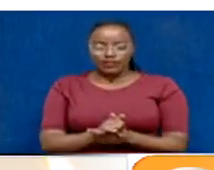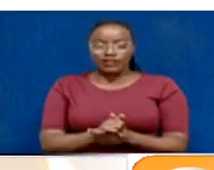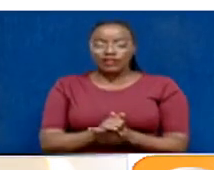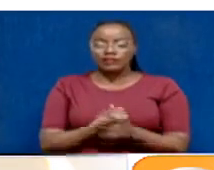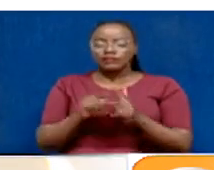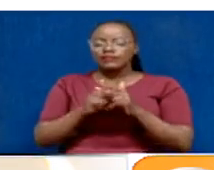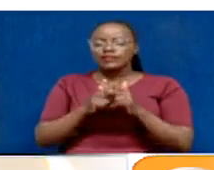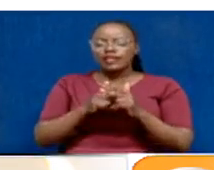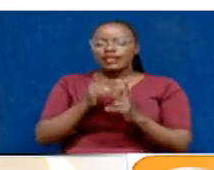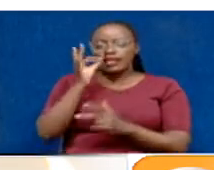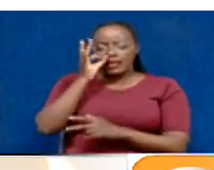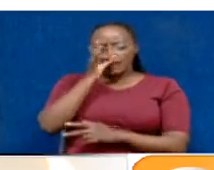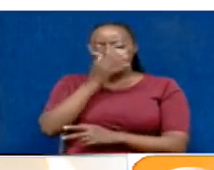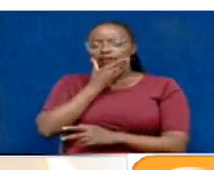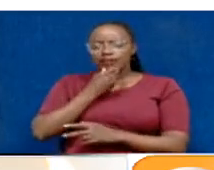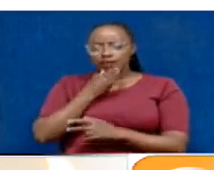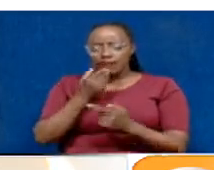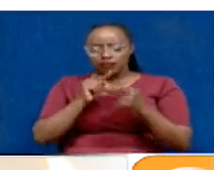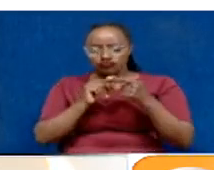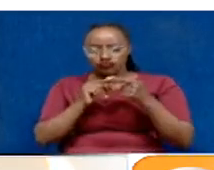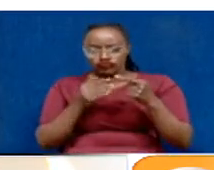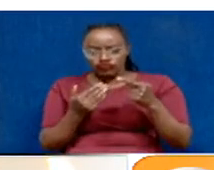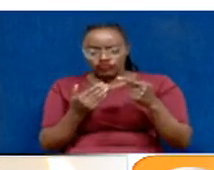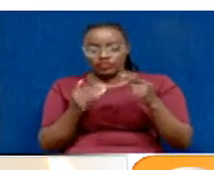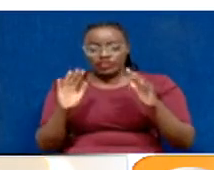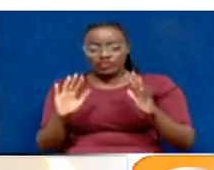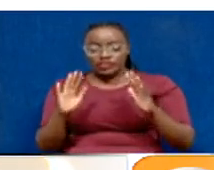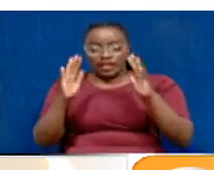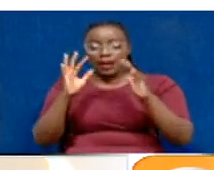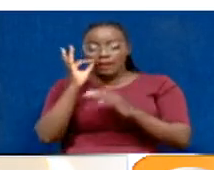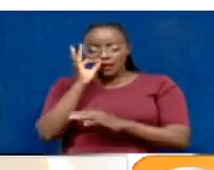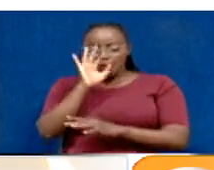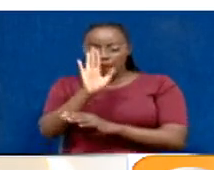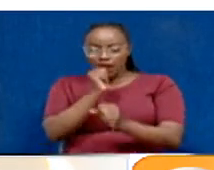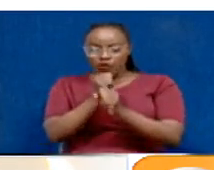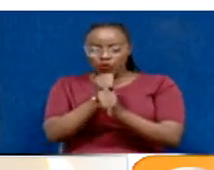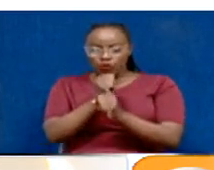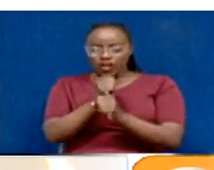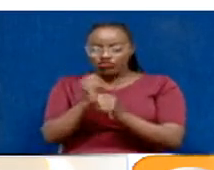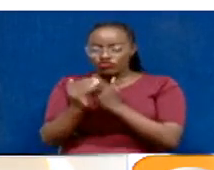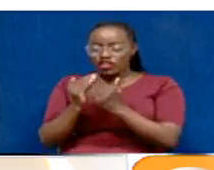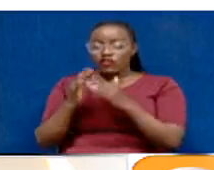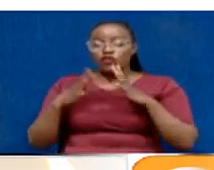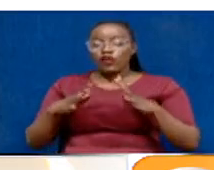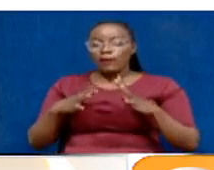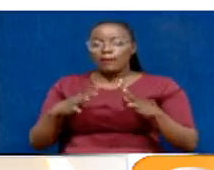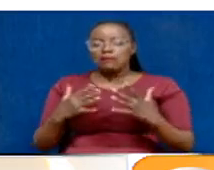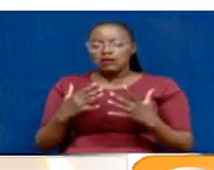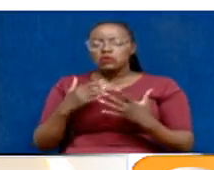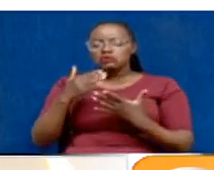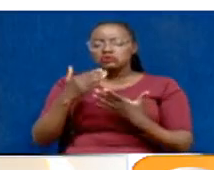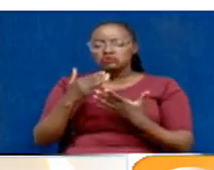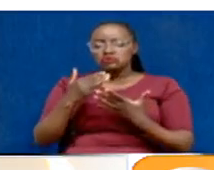I begin with Kibaki the man, and in celebrating his humanity, I want to